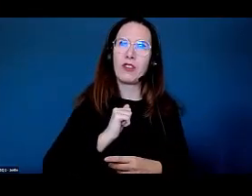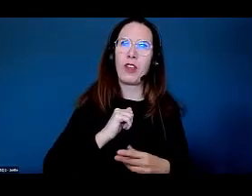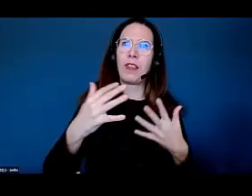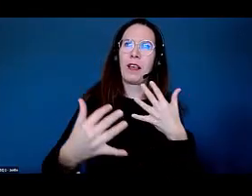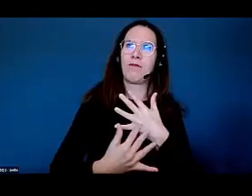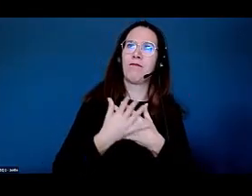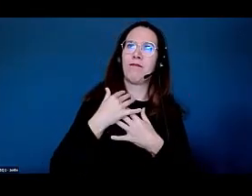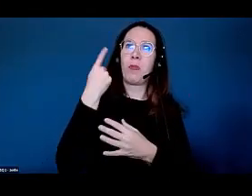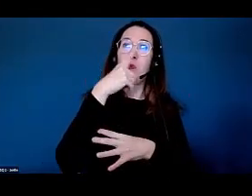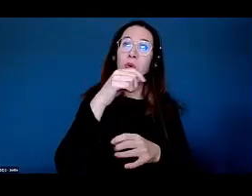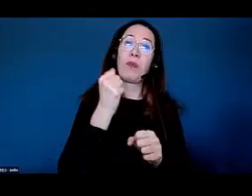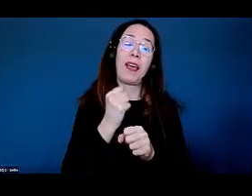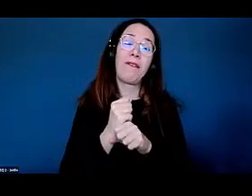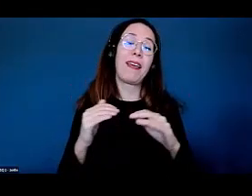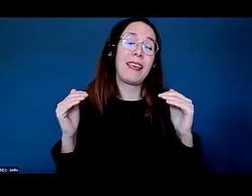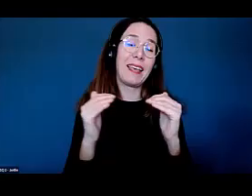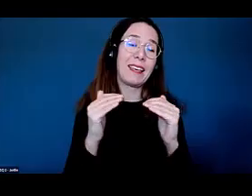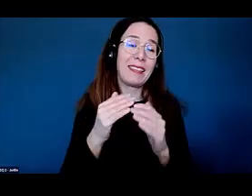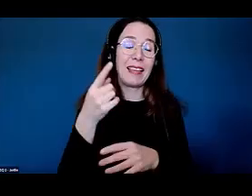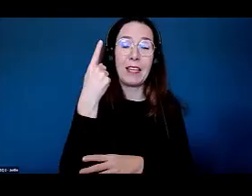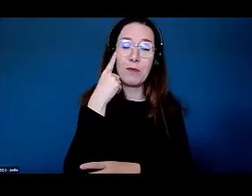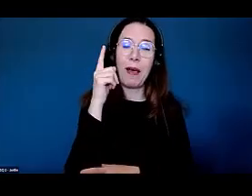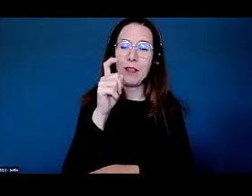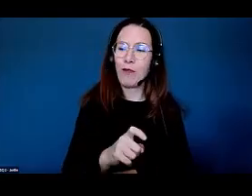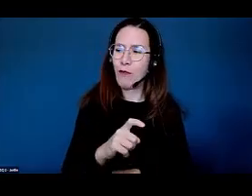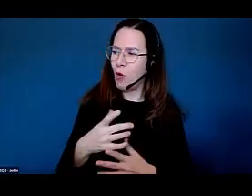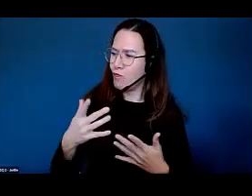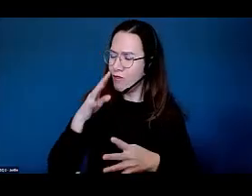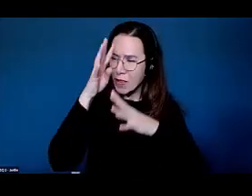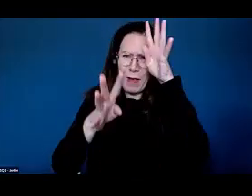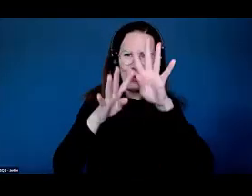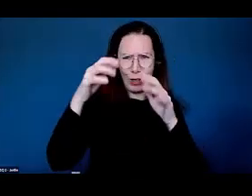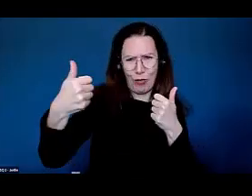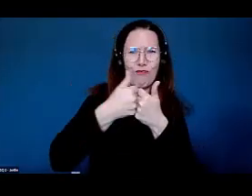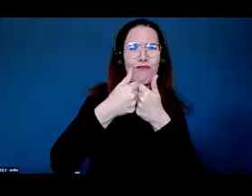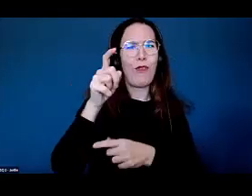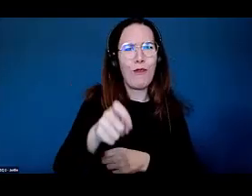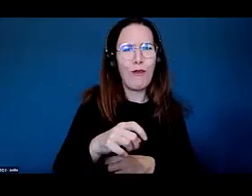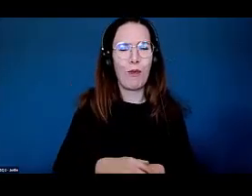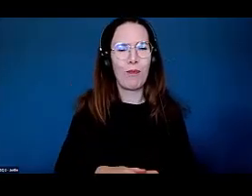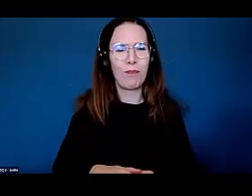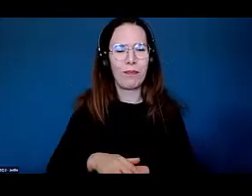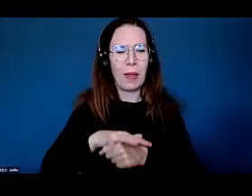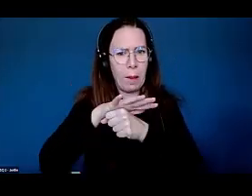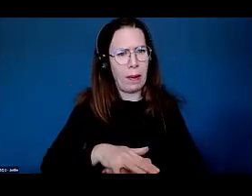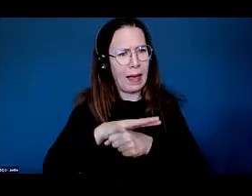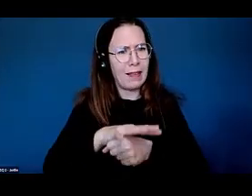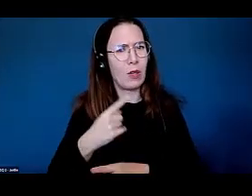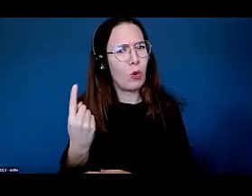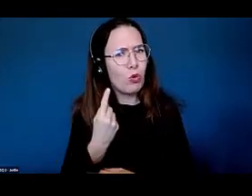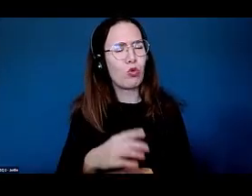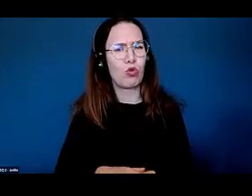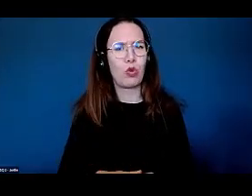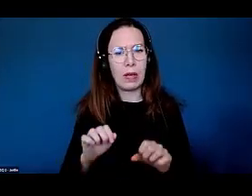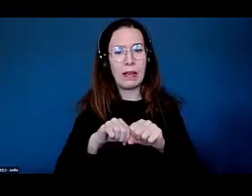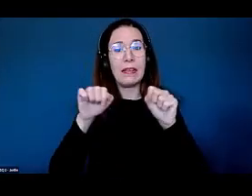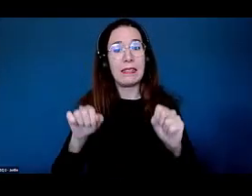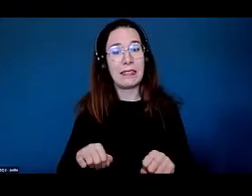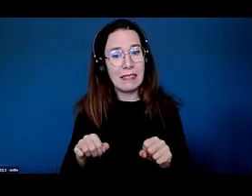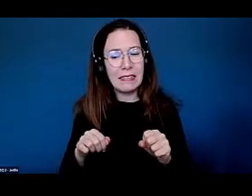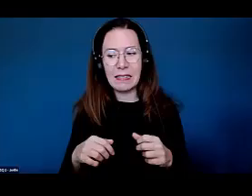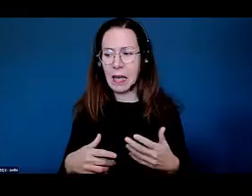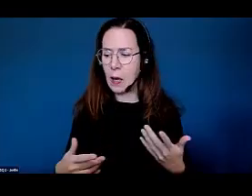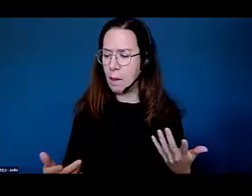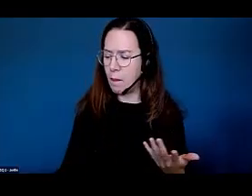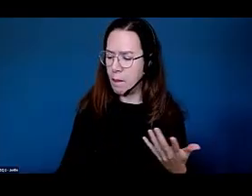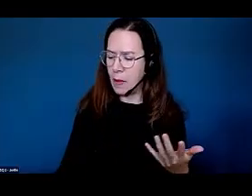expériences personnelles. Donc, pour le travail d'équité, je pense que nous devons mettre au défi notre imagination. Les pressions sont constantes. Le système